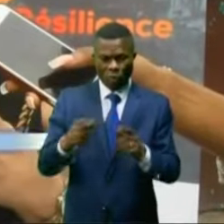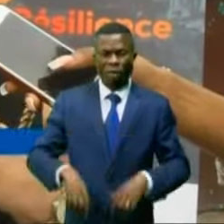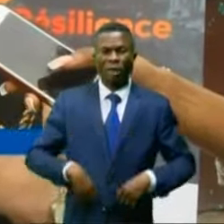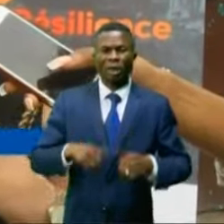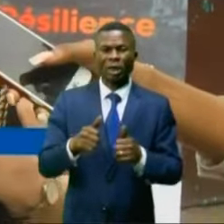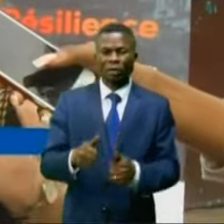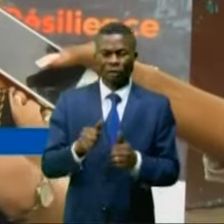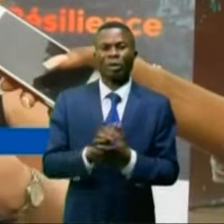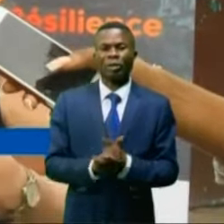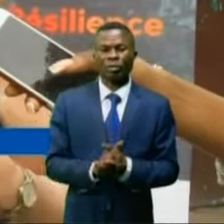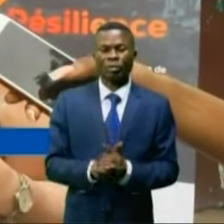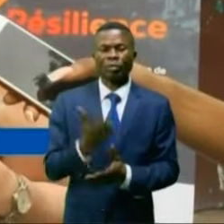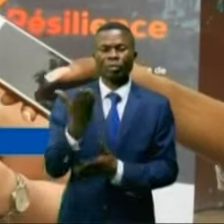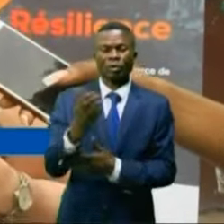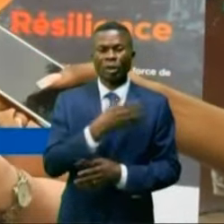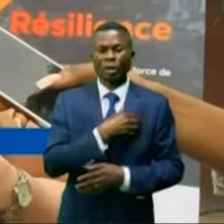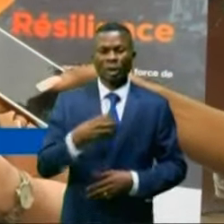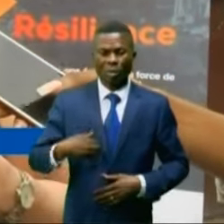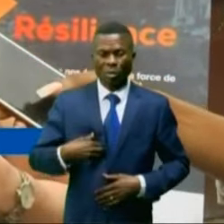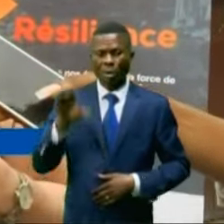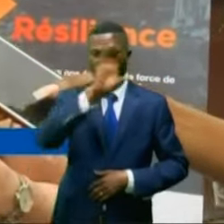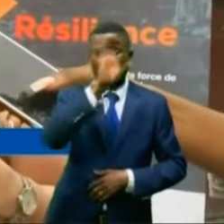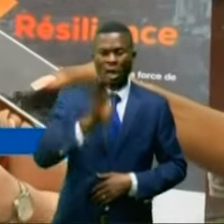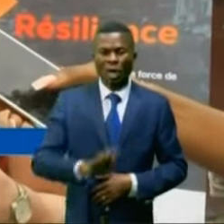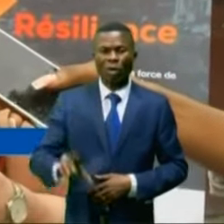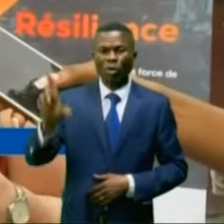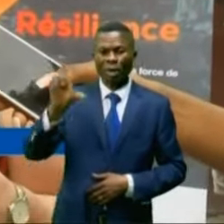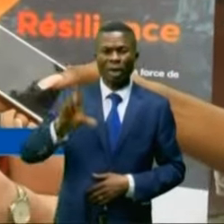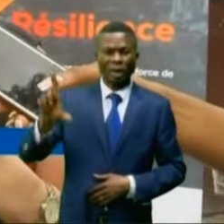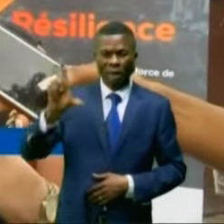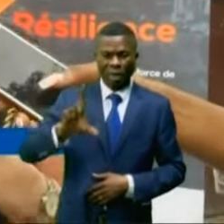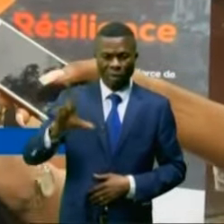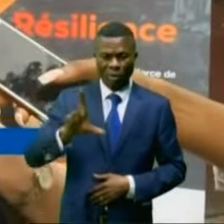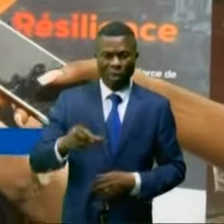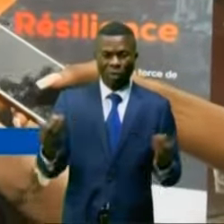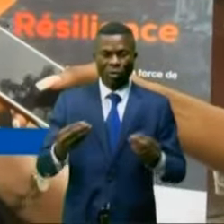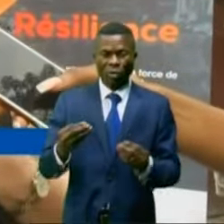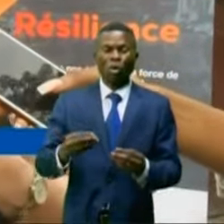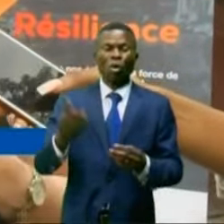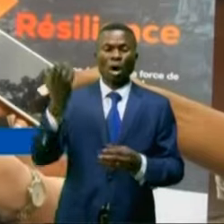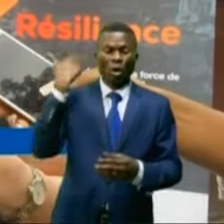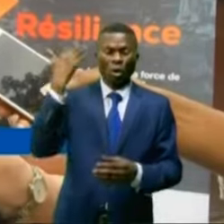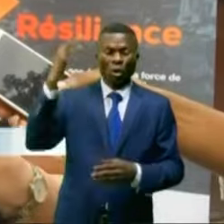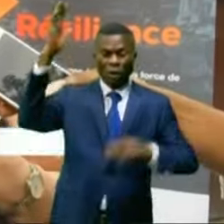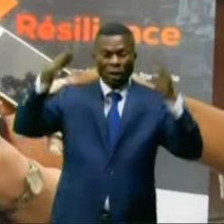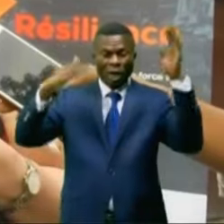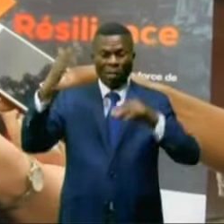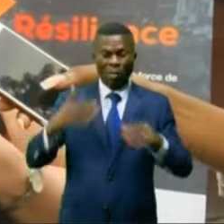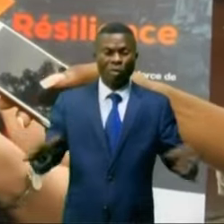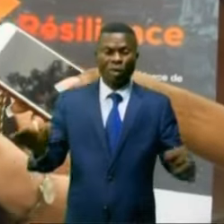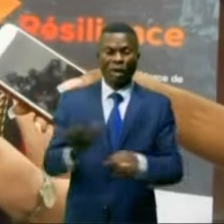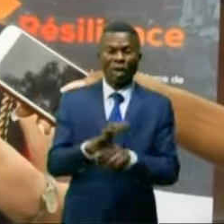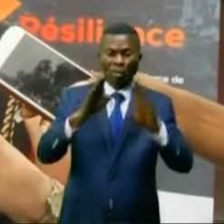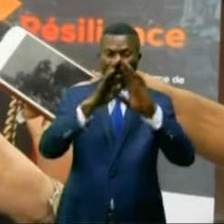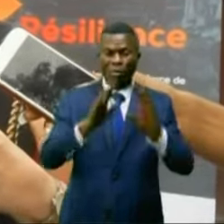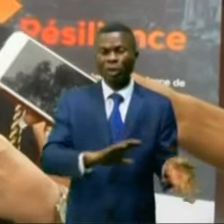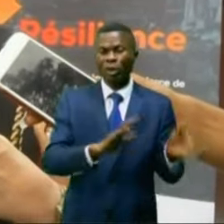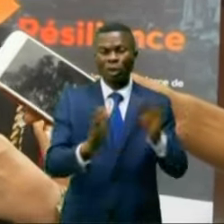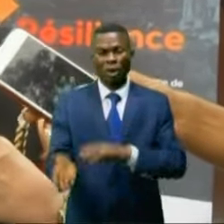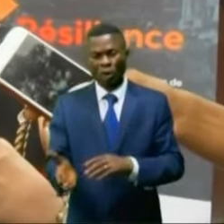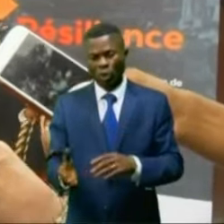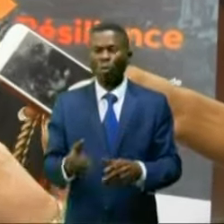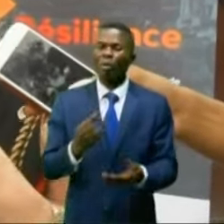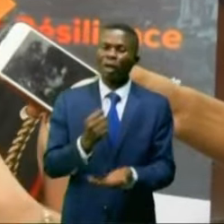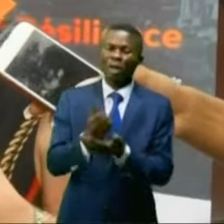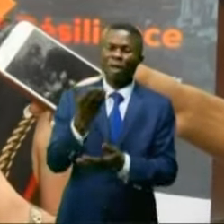de femmes de l'INETE qui avaient été victimes des inondations. Elles ont perdu leur dignité aussi. Donc, c'est un petit projet qui s'inscrit parfaitement